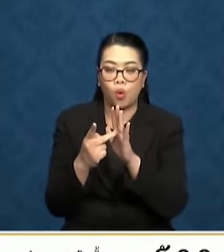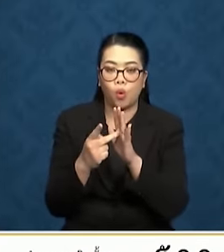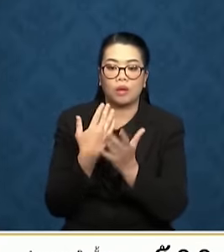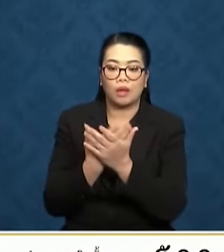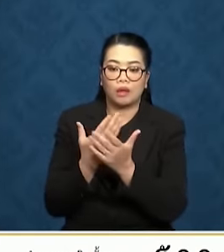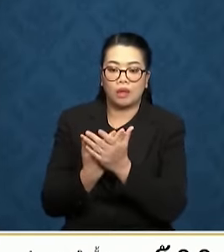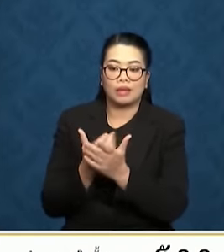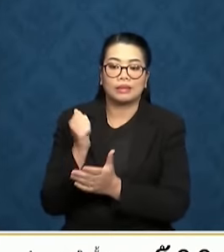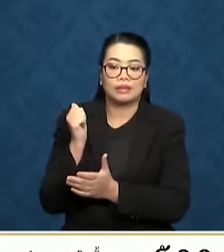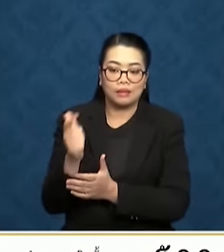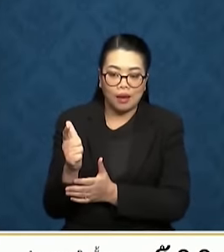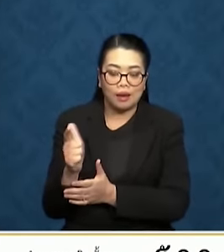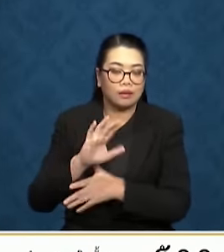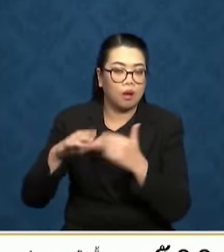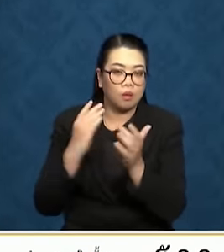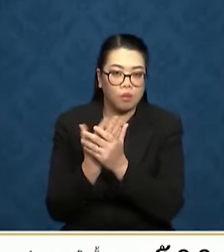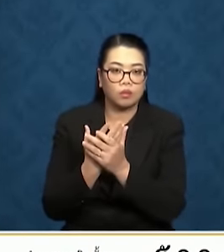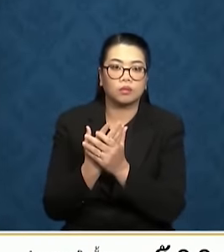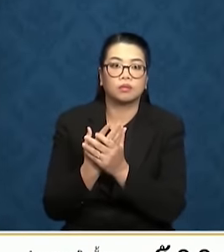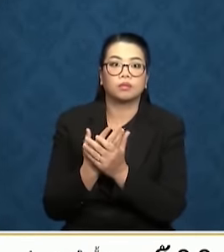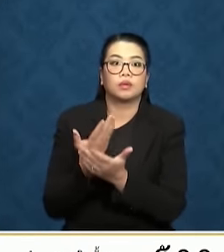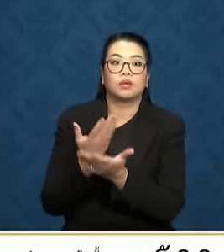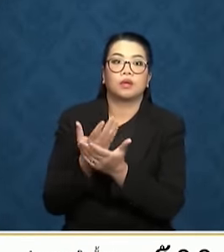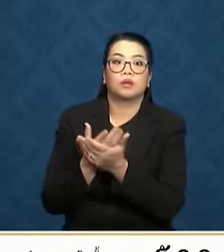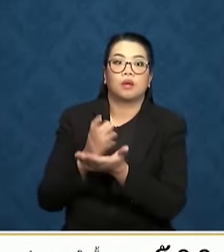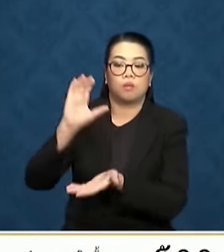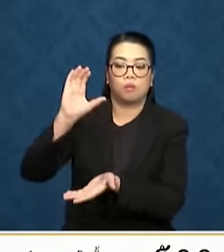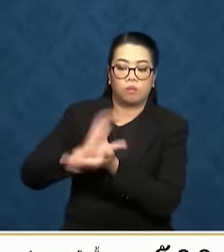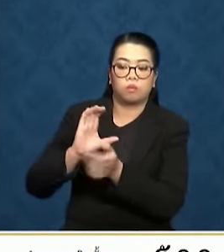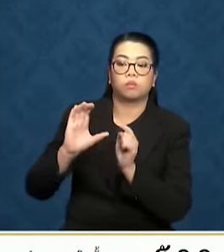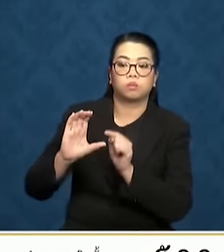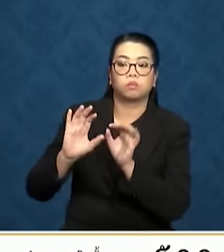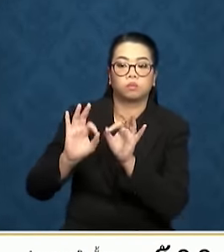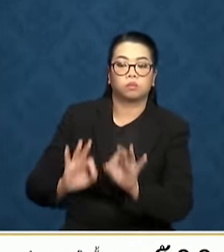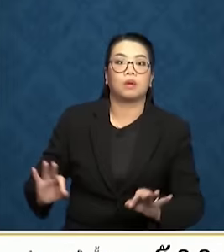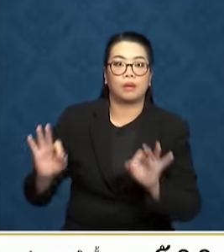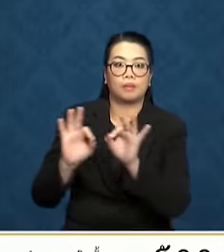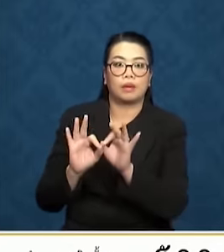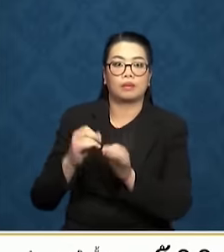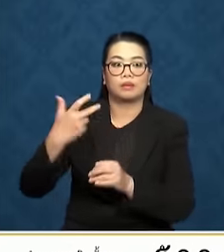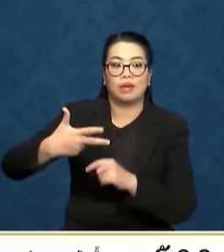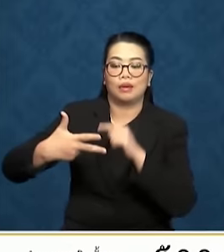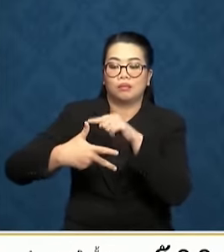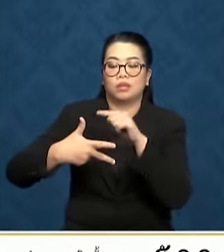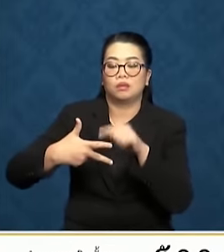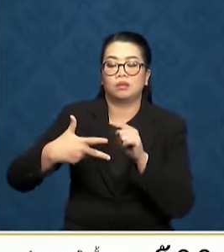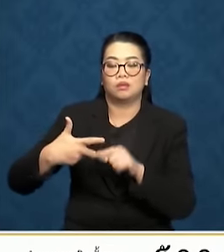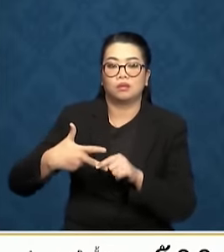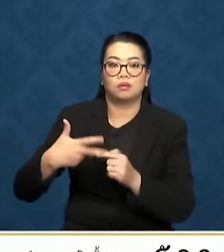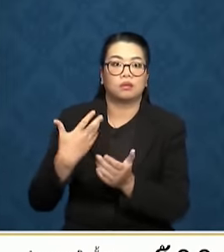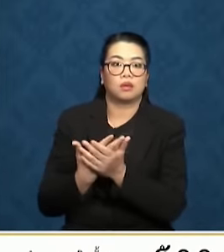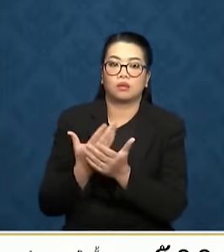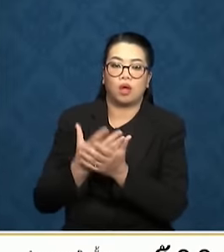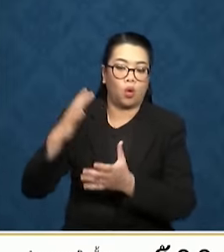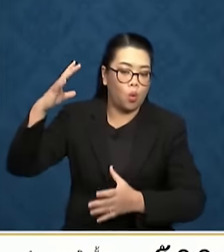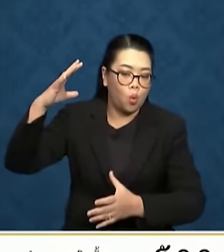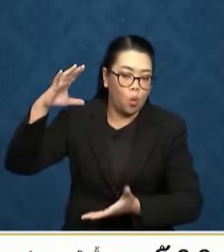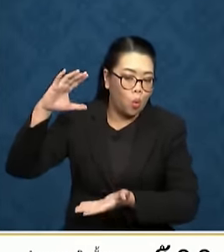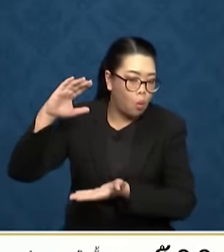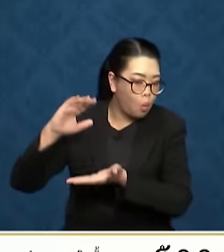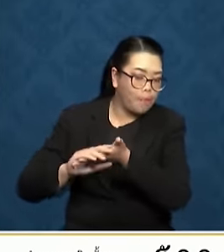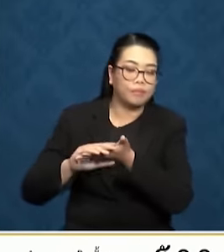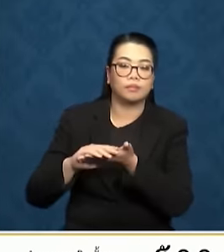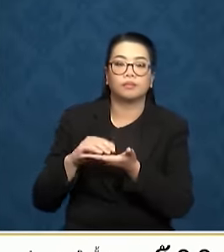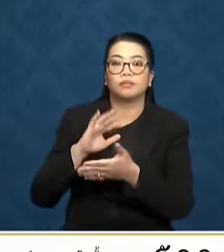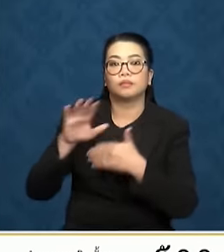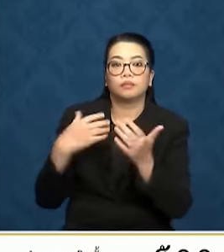จ่ายของรัฐอันนี้เนี่ยคือเป็นส่วนประกอบสำคัญของงบประมาณ 3อันที่ Simpleที่สุดะที่เรียบง่ายที่สุด